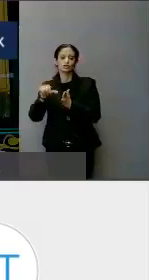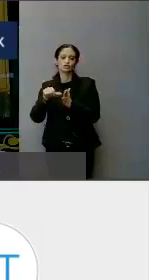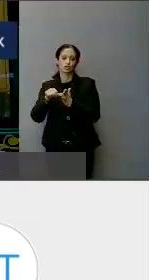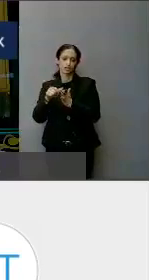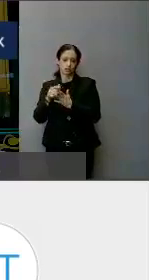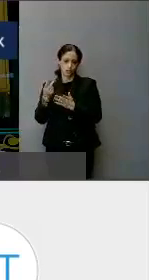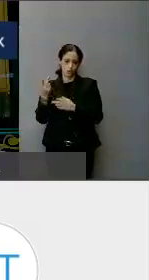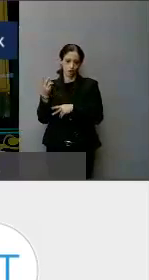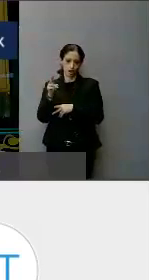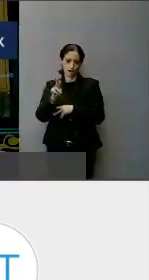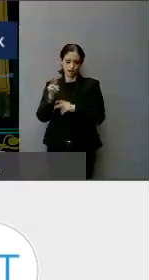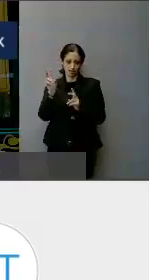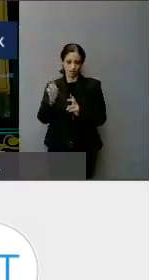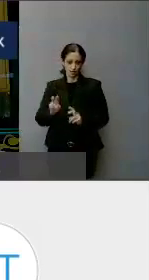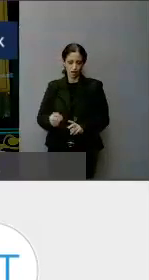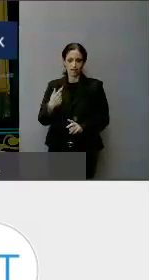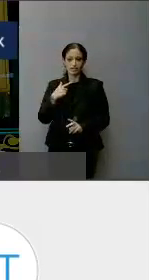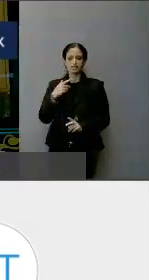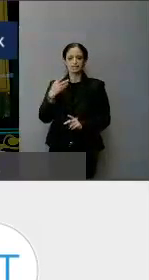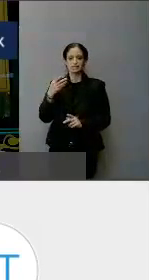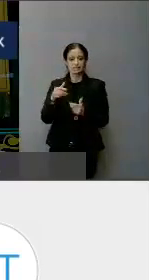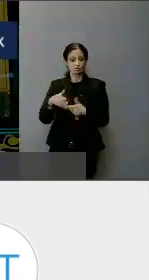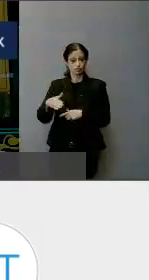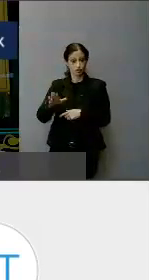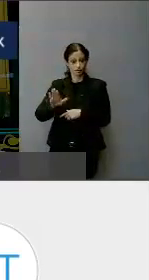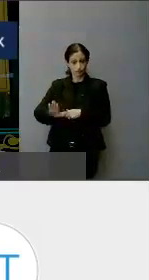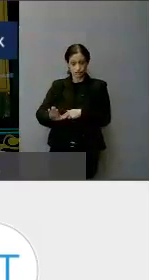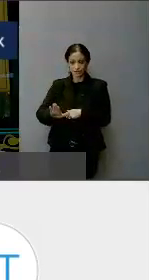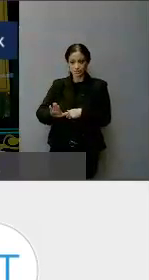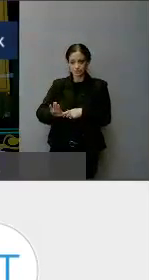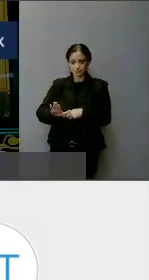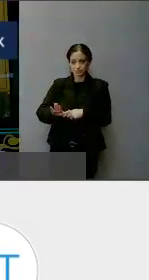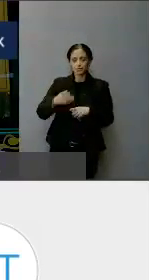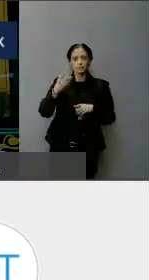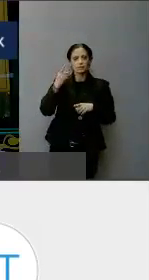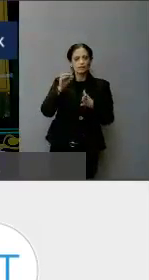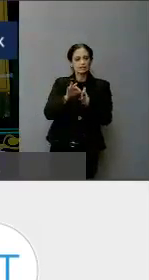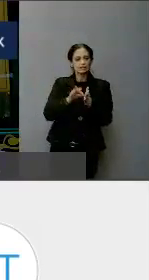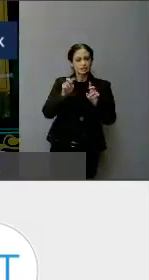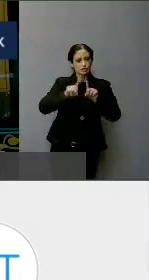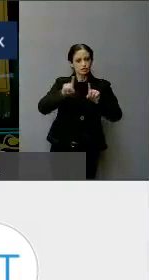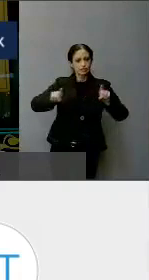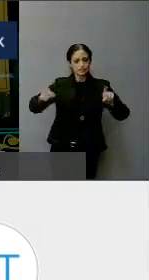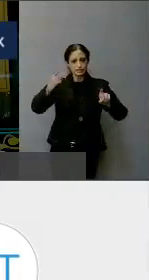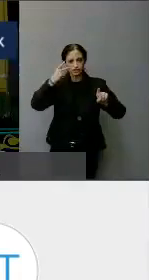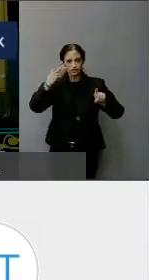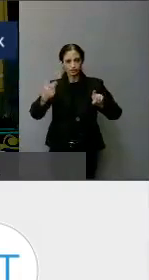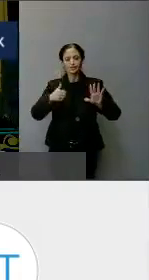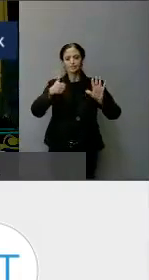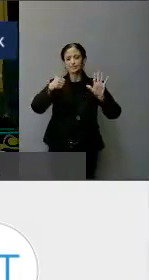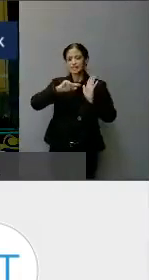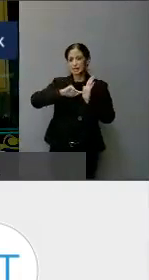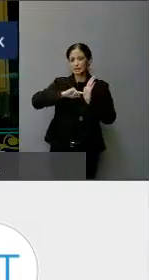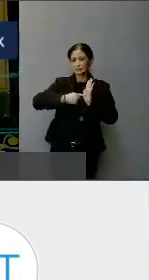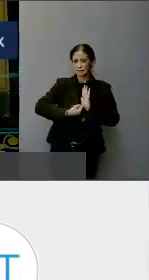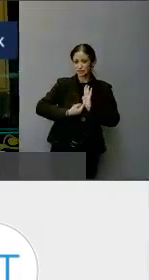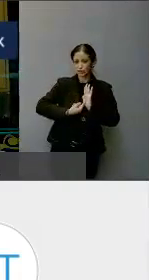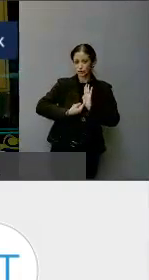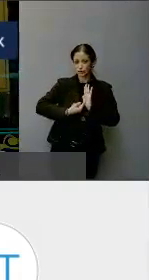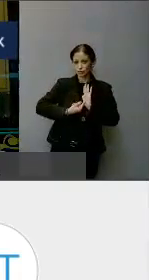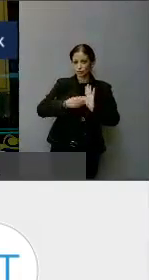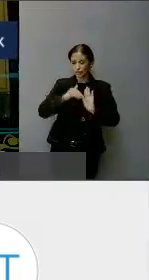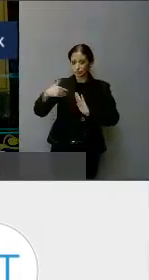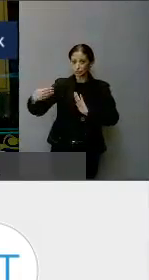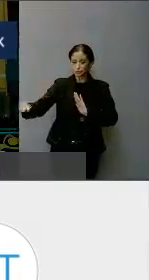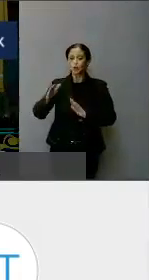2018 un dato statistico infatti metteva in evidenza che in italia ben 6 milioni 700 mila donne e bambini sono vittime